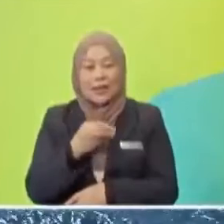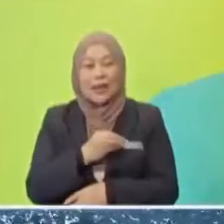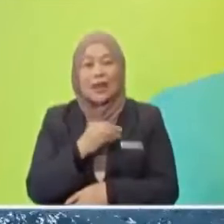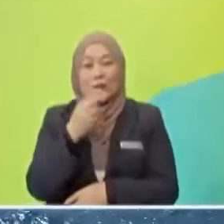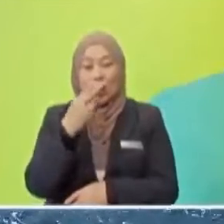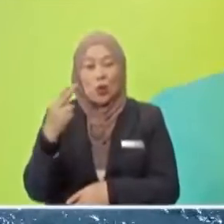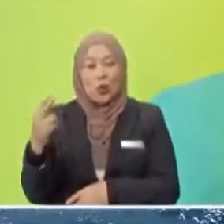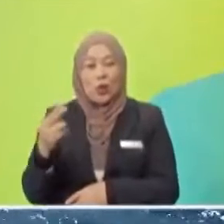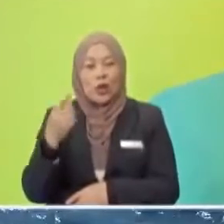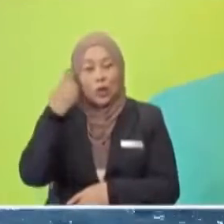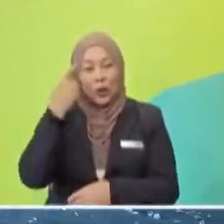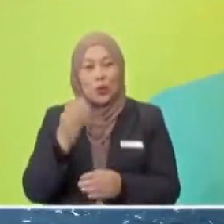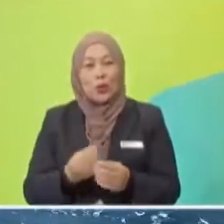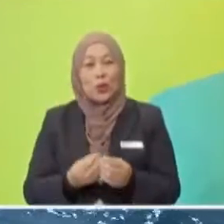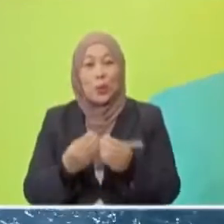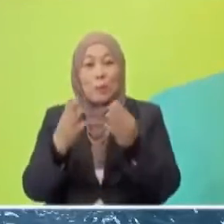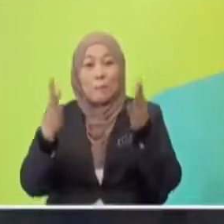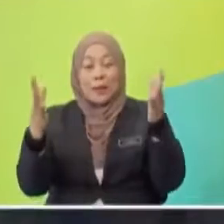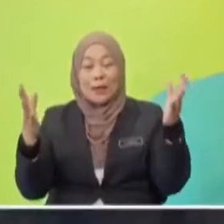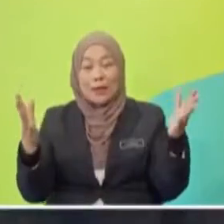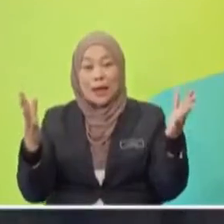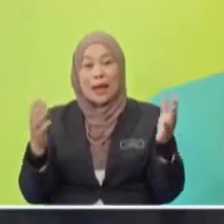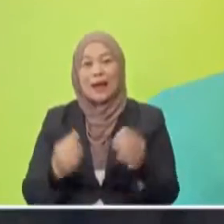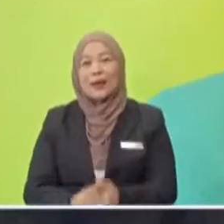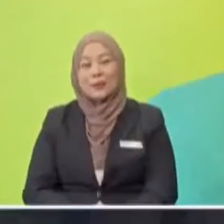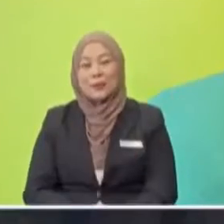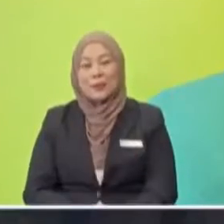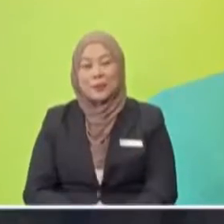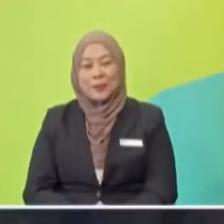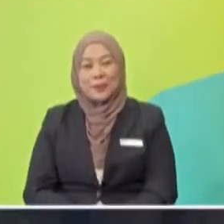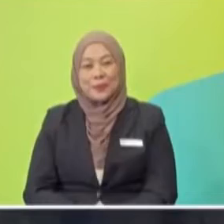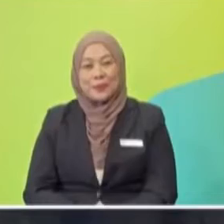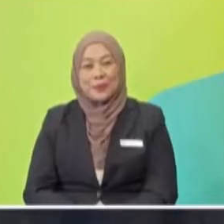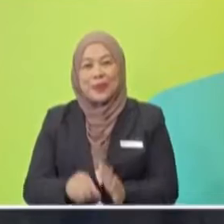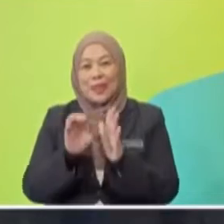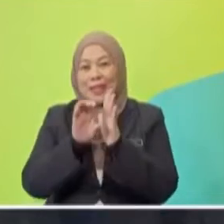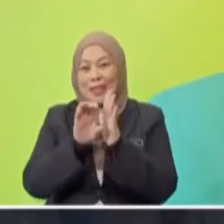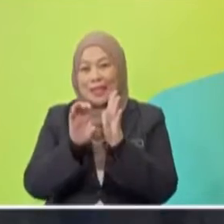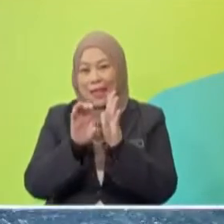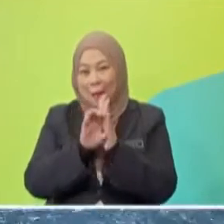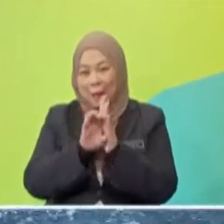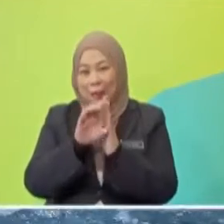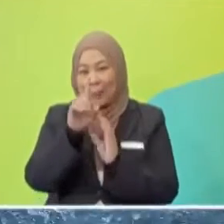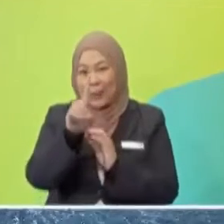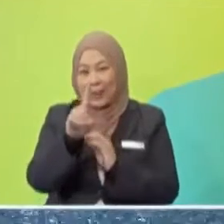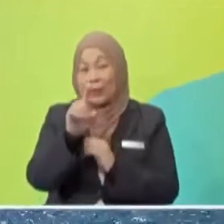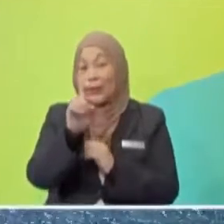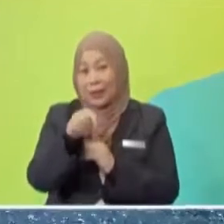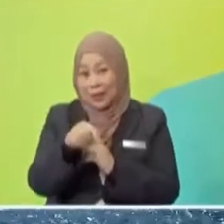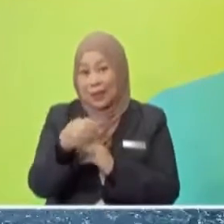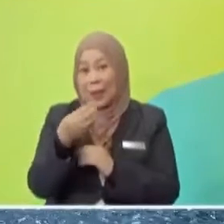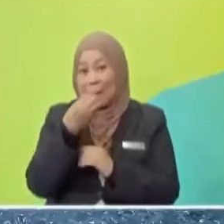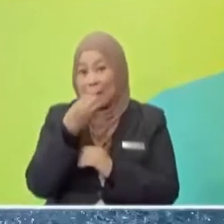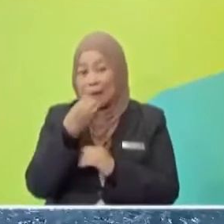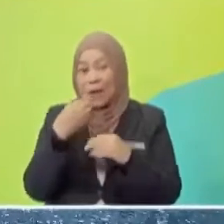ini kita perlukan macam kita lihat yang pertama kali kita makan kucing pun hewan